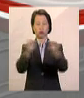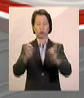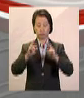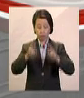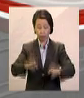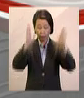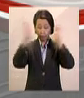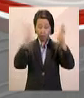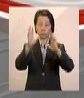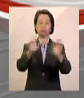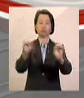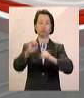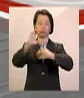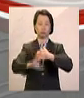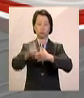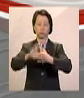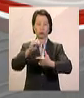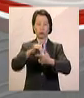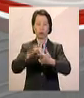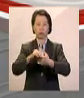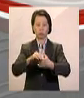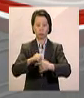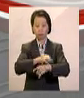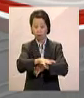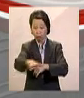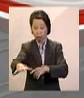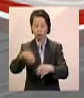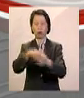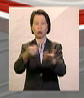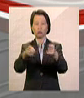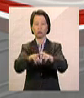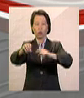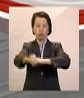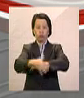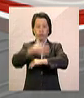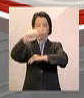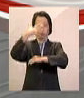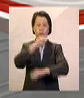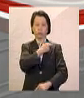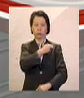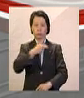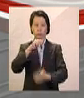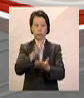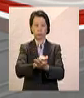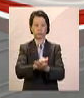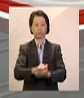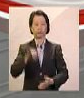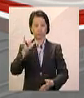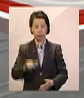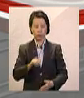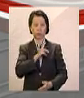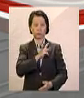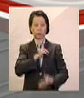Malaysia dilaporkan mengalami kecederaan atau terkesan secara langsung dalam kejadian tsunami di Indonesia itu. Ya, Kementerian Luar